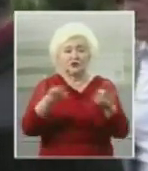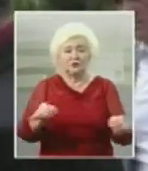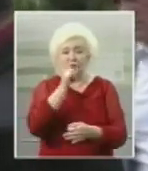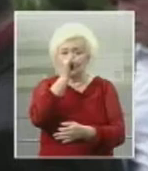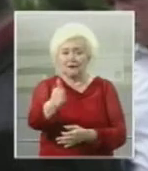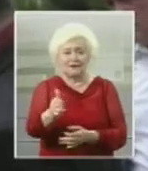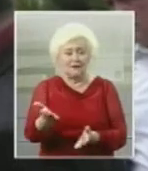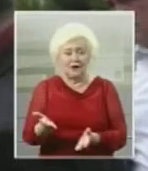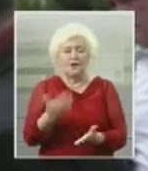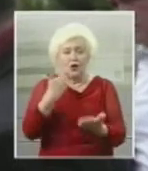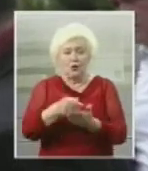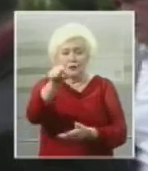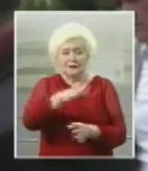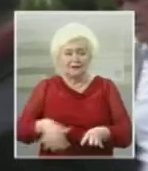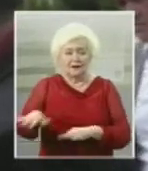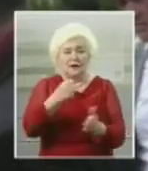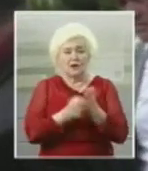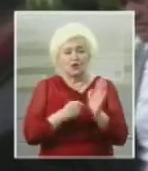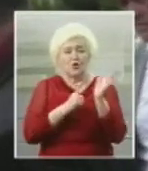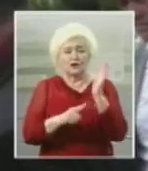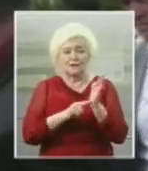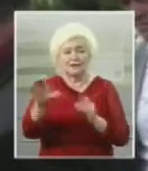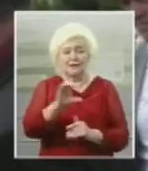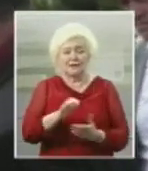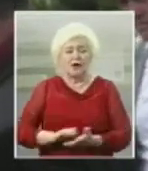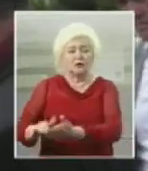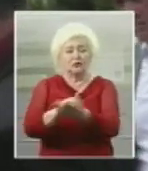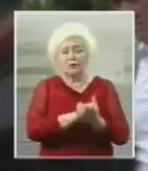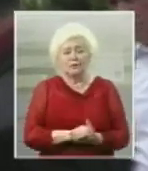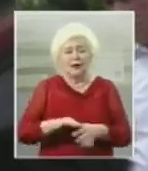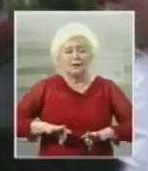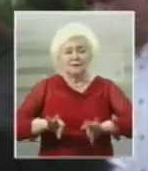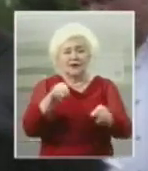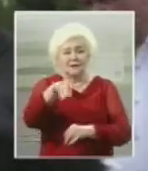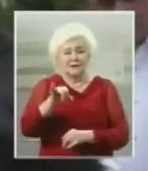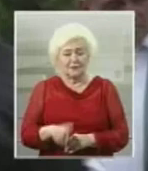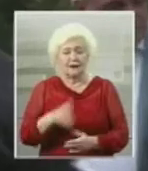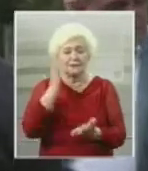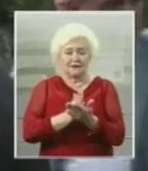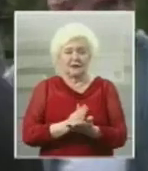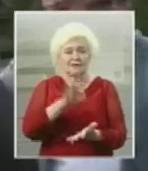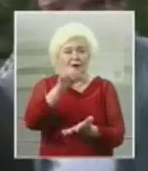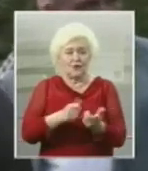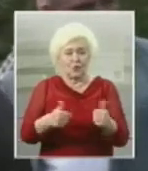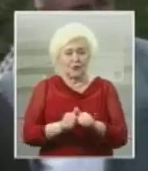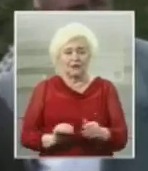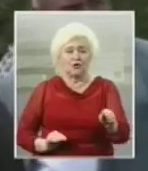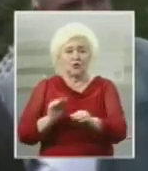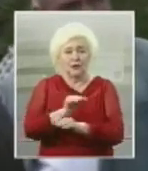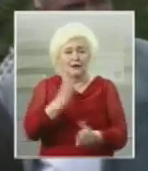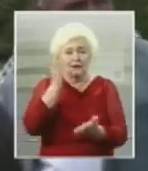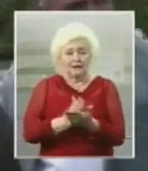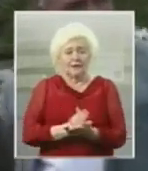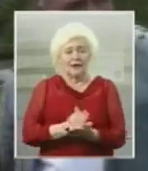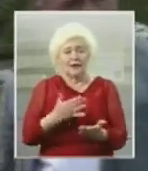ця ділянка. Здається, там до 60 соток у компанії «Транстаг» знаходяться в оренді. Але вони чомусь додатково знаходять